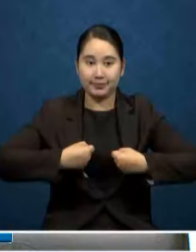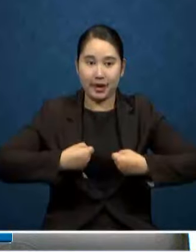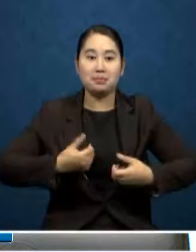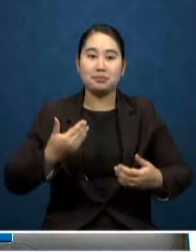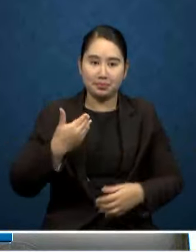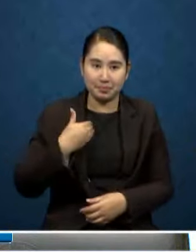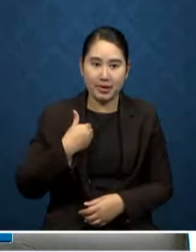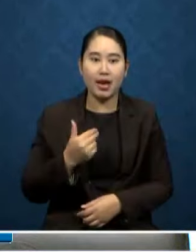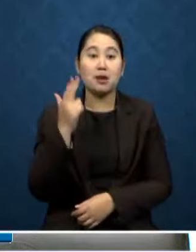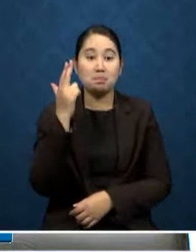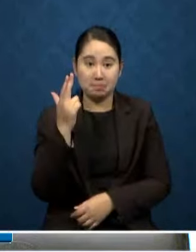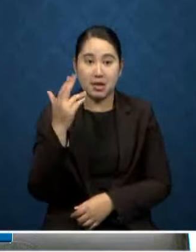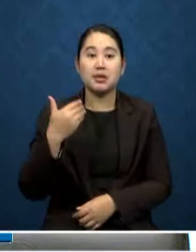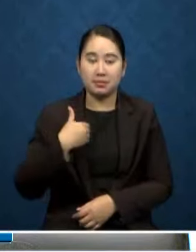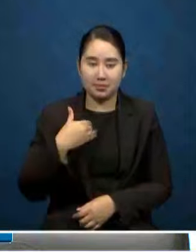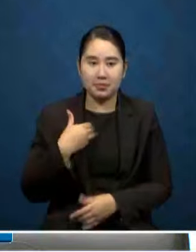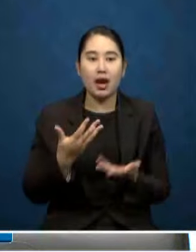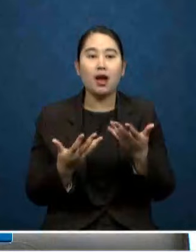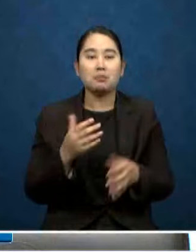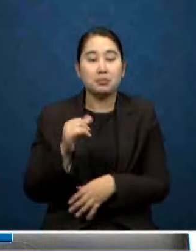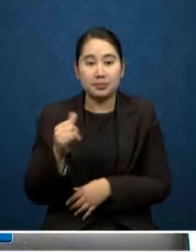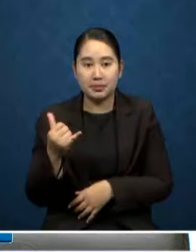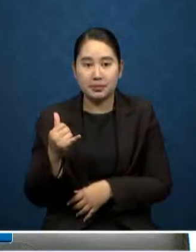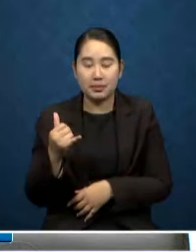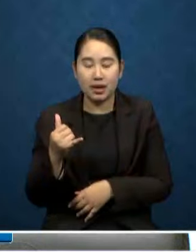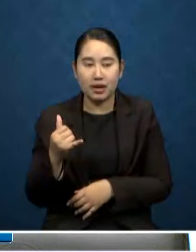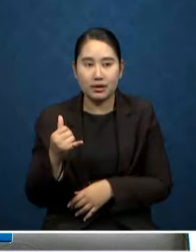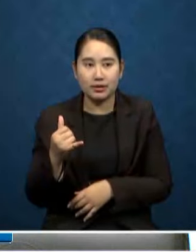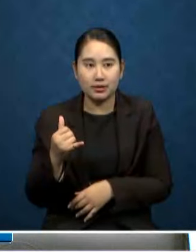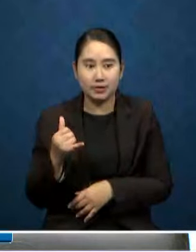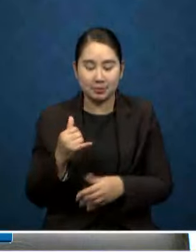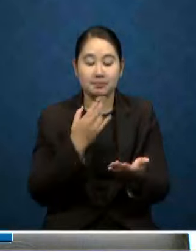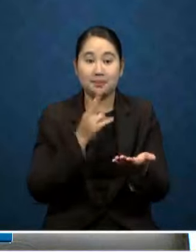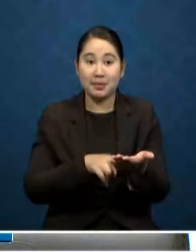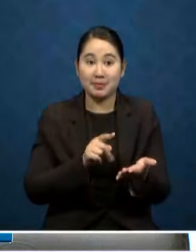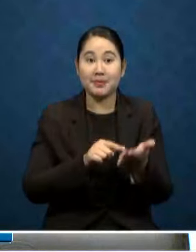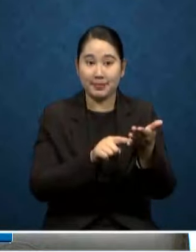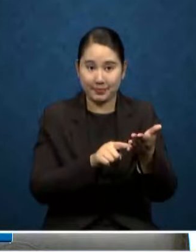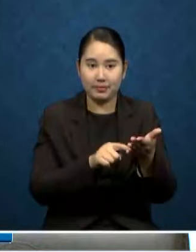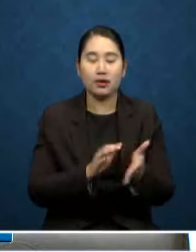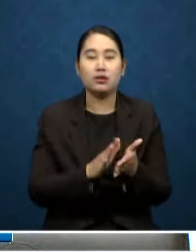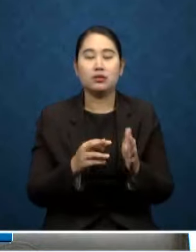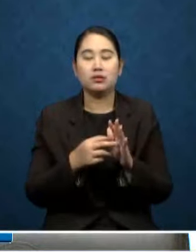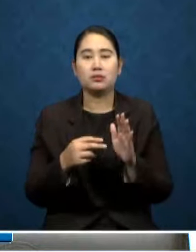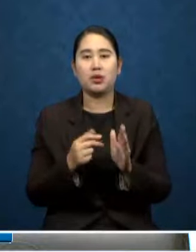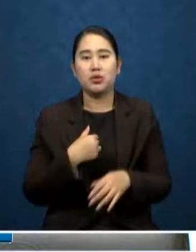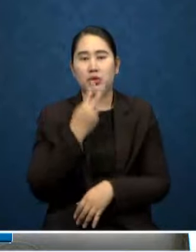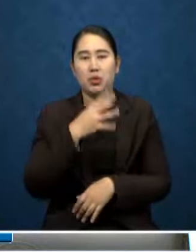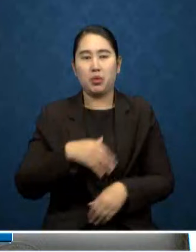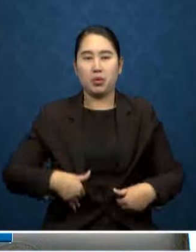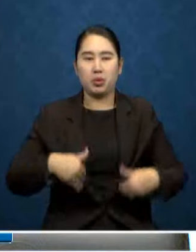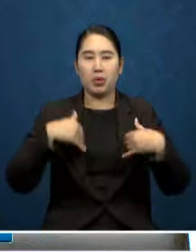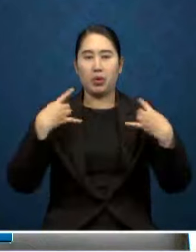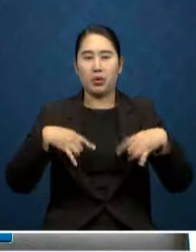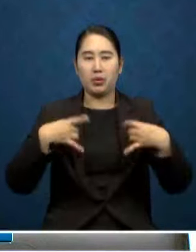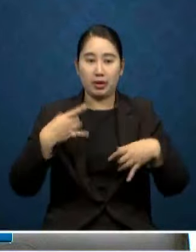ปืนสามารถที่ใช้ได้ในบางครั้งบางคราวที่ได้รับมอบหมายเป็นลักษณ์อักษรแล้วเนี่ยมันสร้างความเสี่ยงในชีวิต